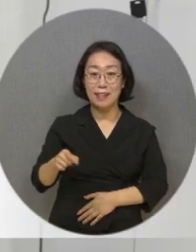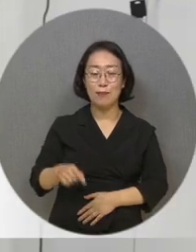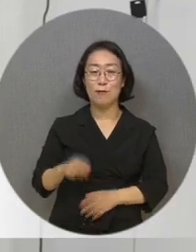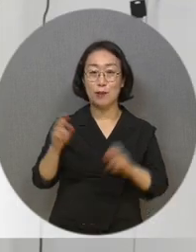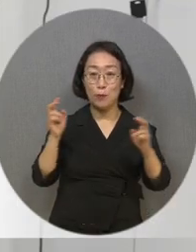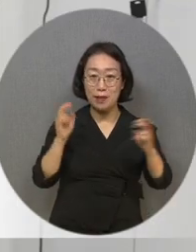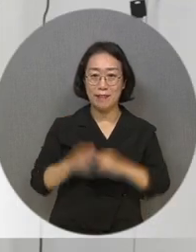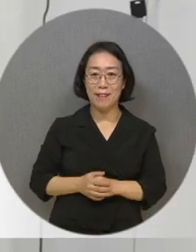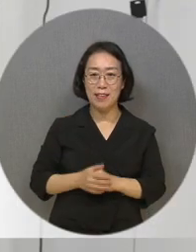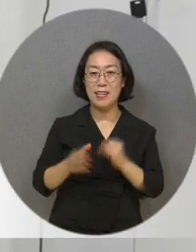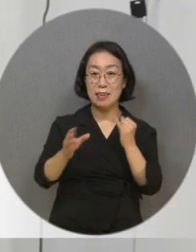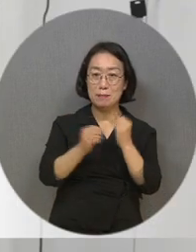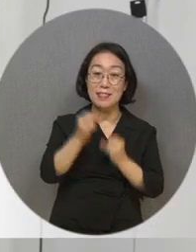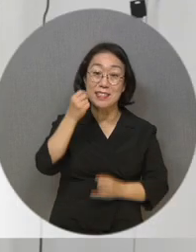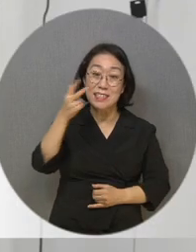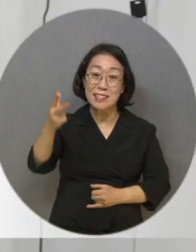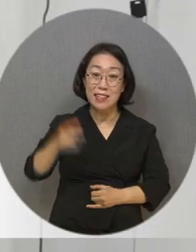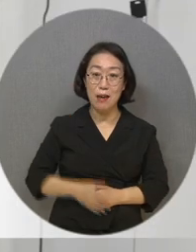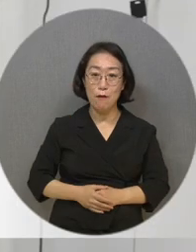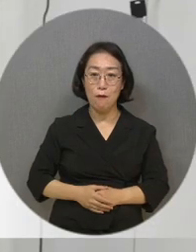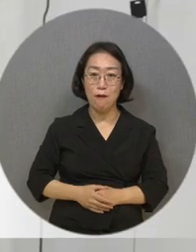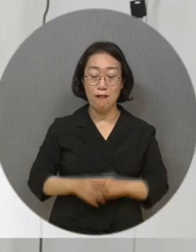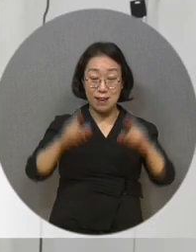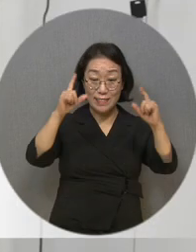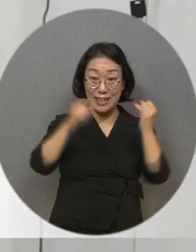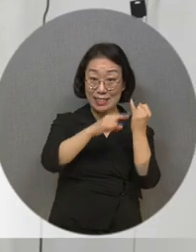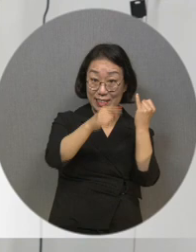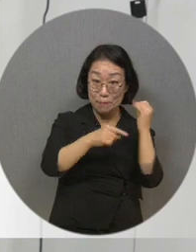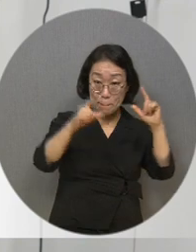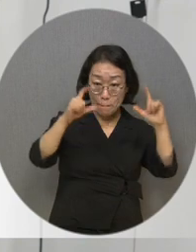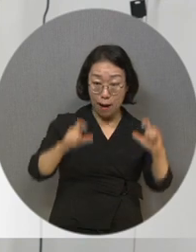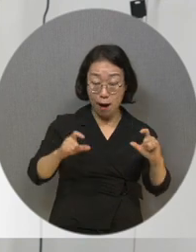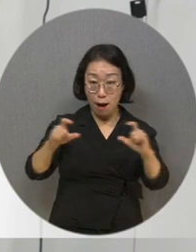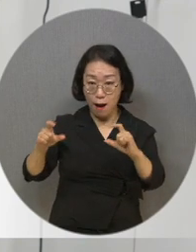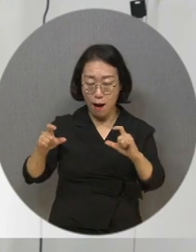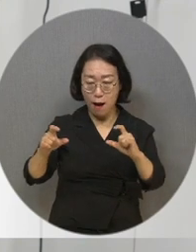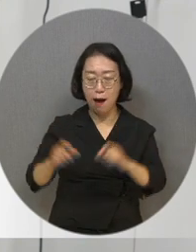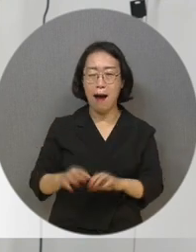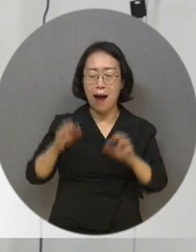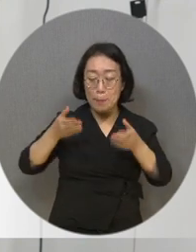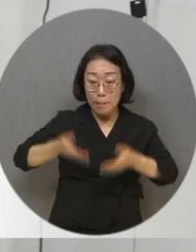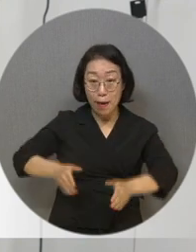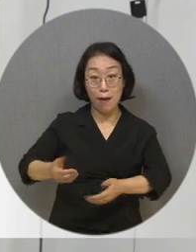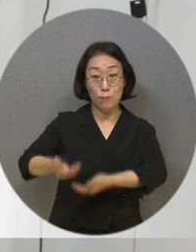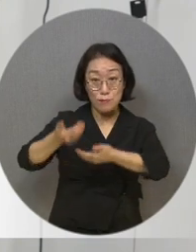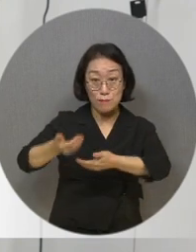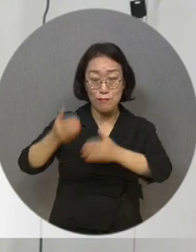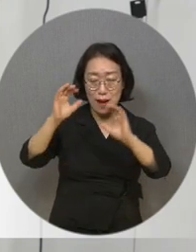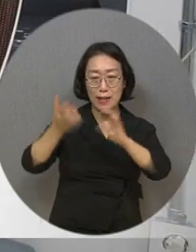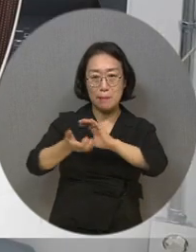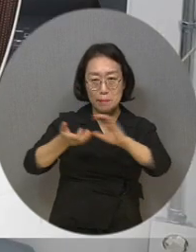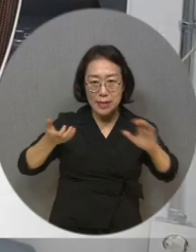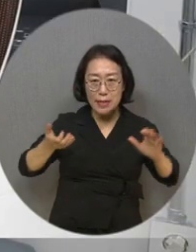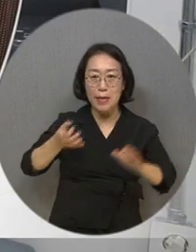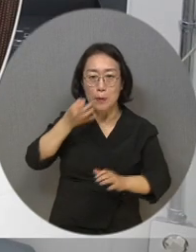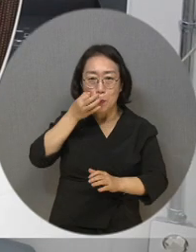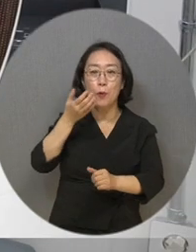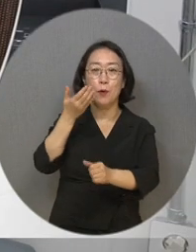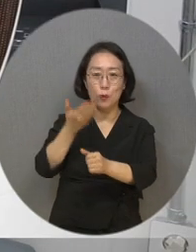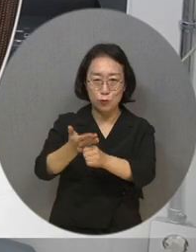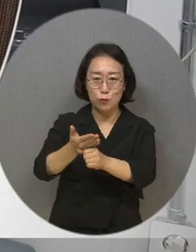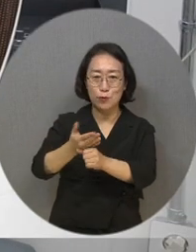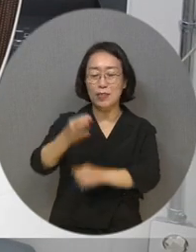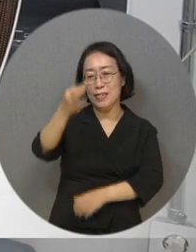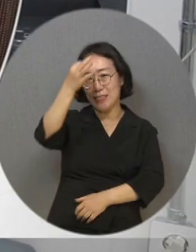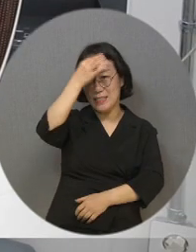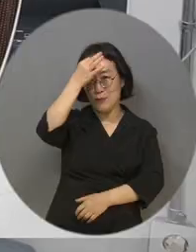중 7개월 무렵에 찍은 입체 초음파 사진을 바탕으로 태어날 아기 얼굴을 생성 AI로 예상해서 태어나기 전에 미리 아이